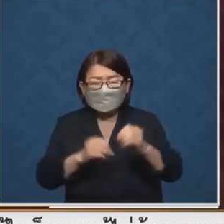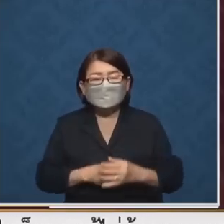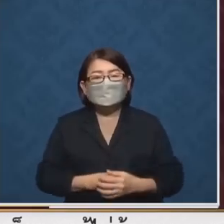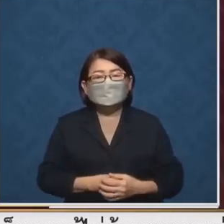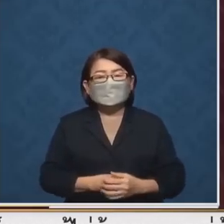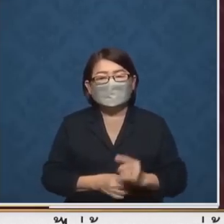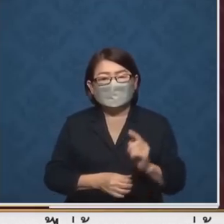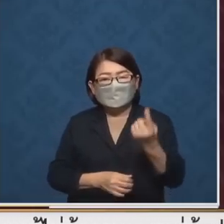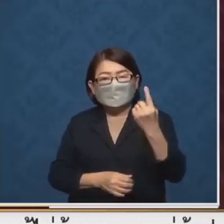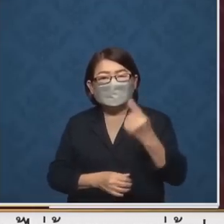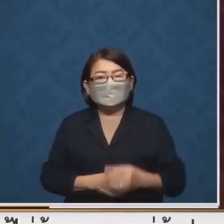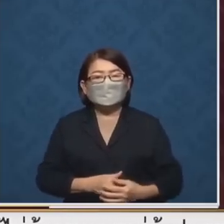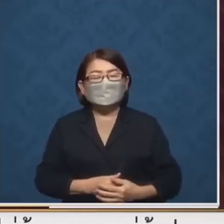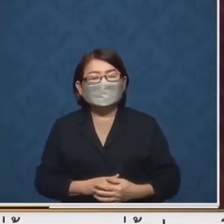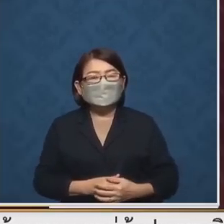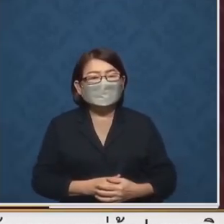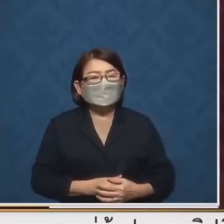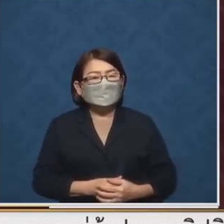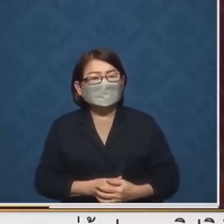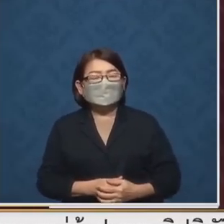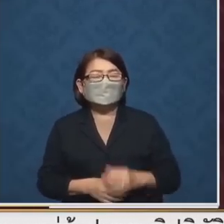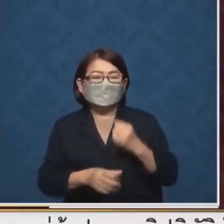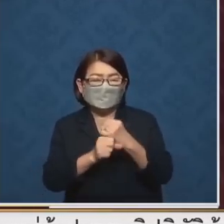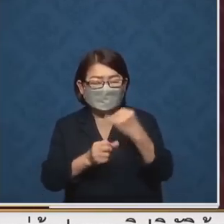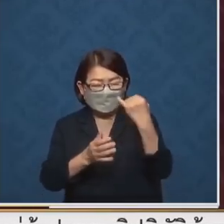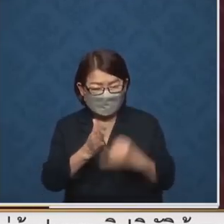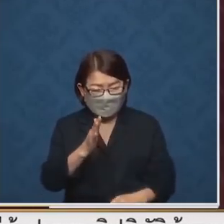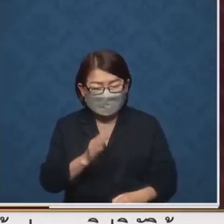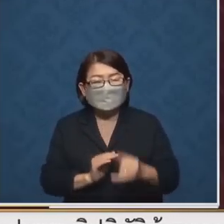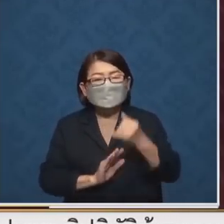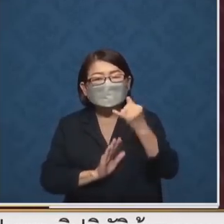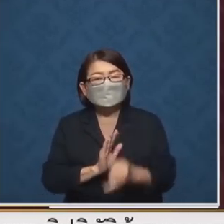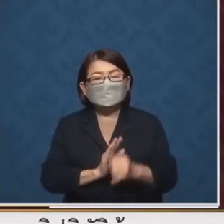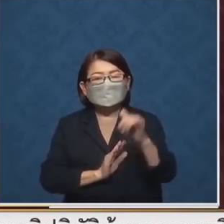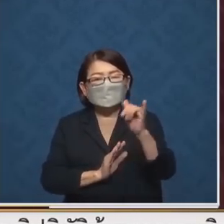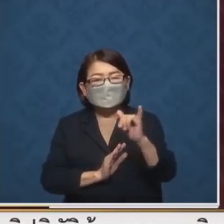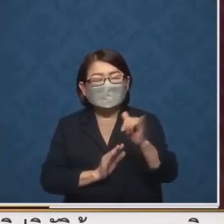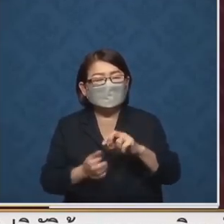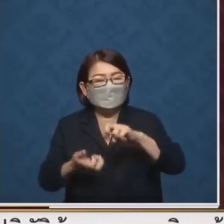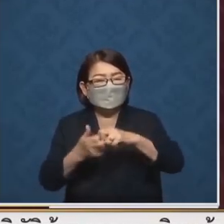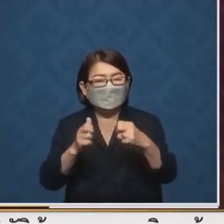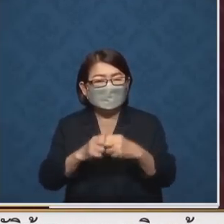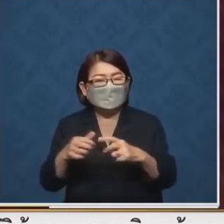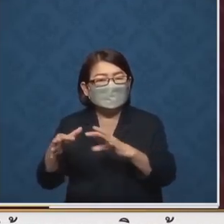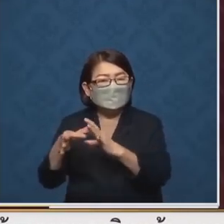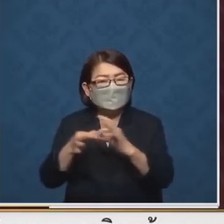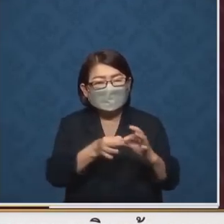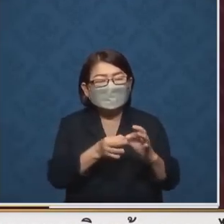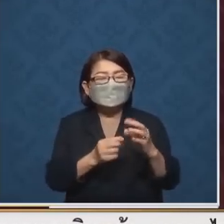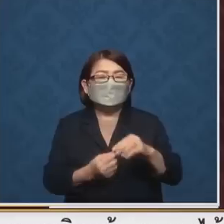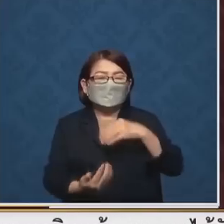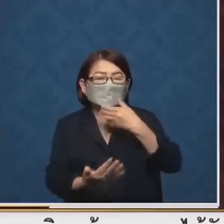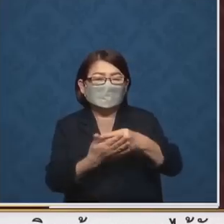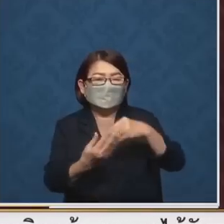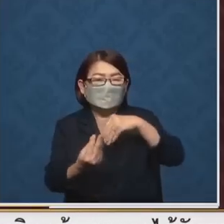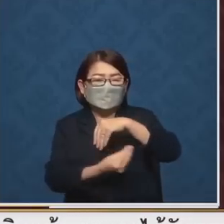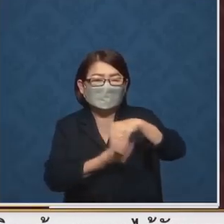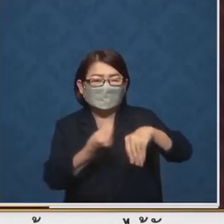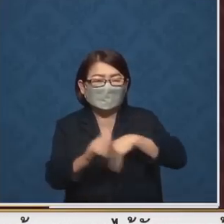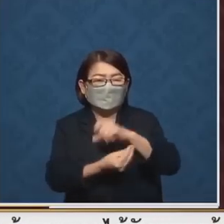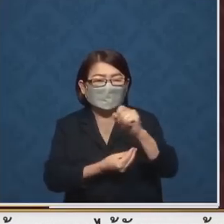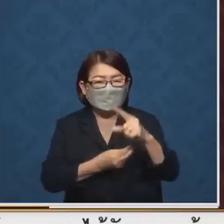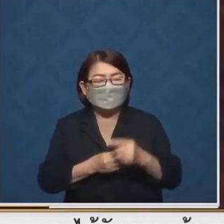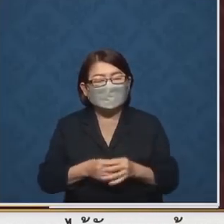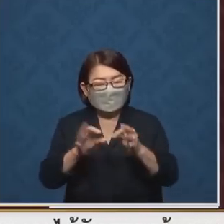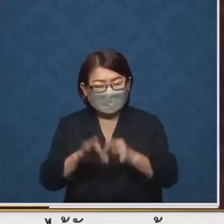ครับความผดพายไมจบแ่นี้นะส่งผลกระทบต่อเศรษฐิตรงนี้สัมพันธที่สุดละครับไปดูคร